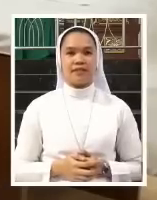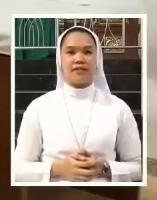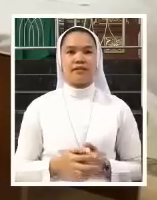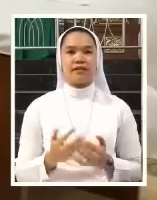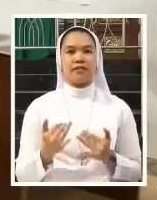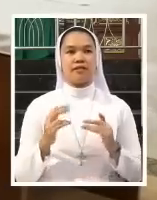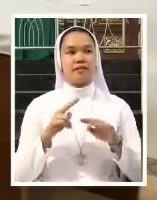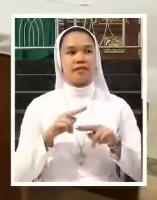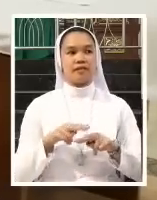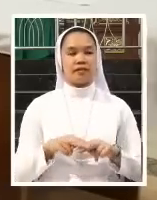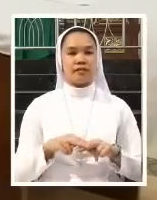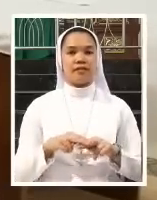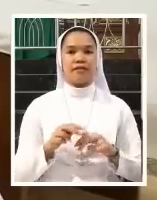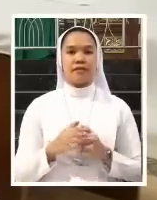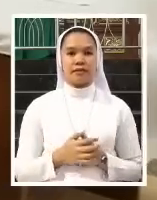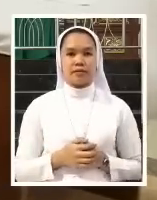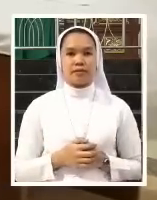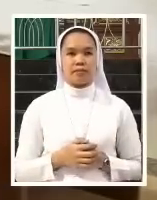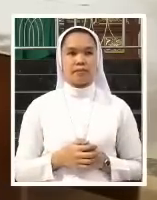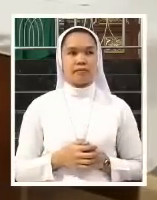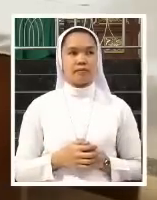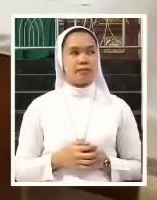Matukaw po ang gabos.